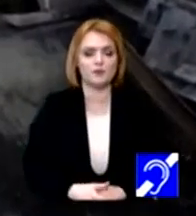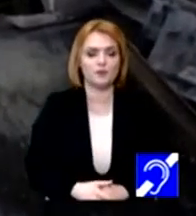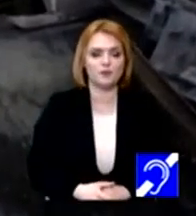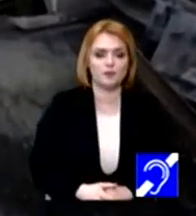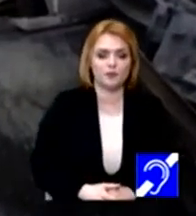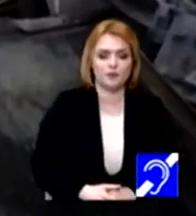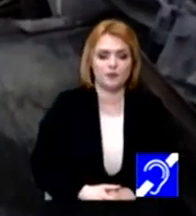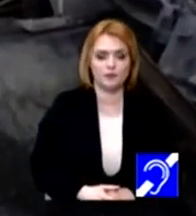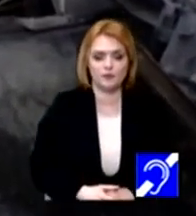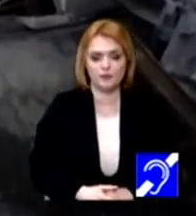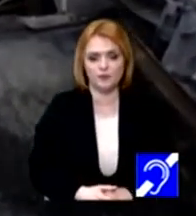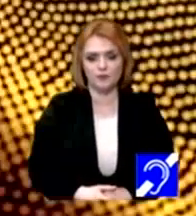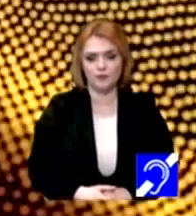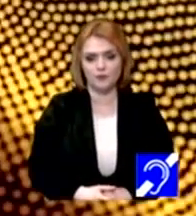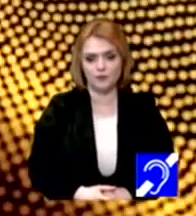de război.